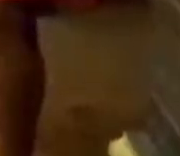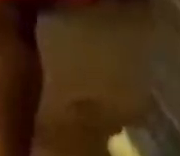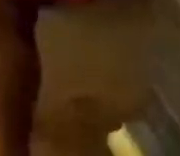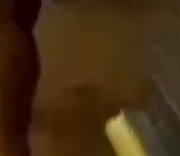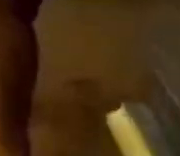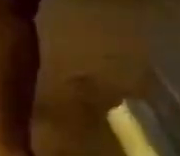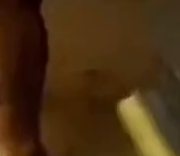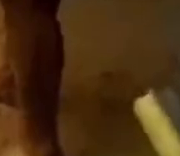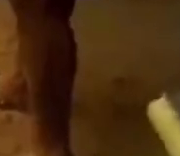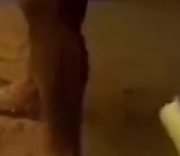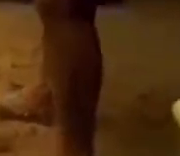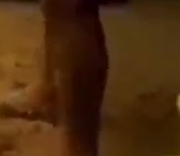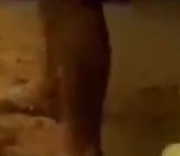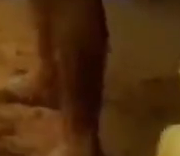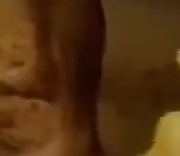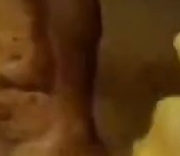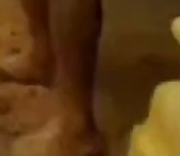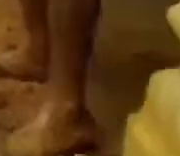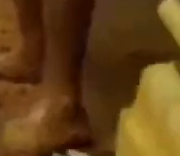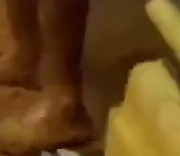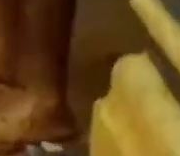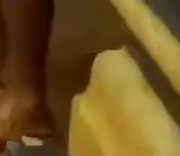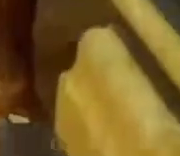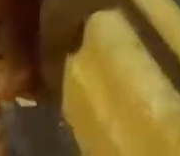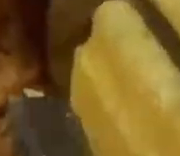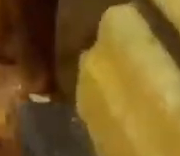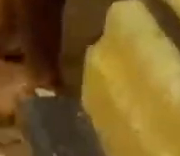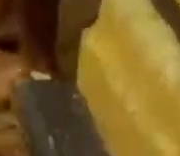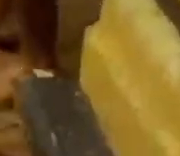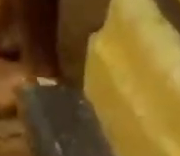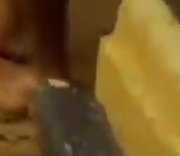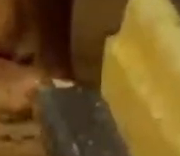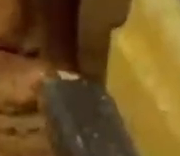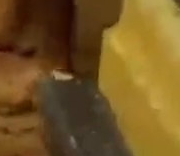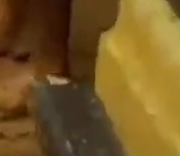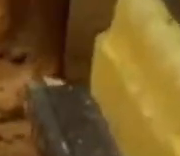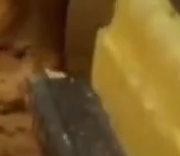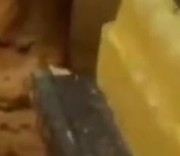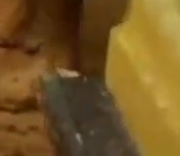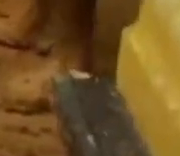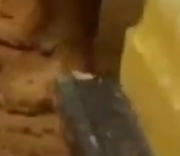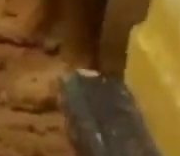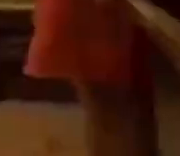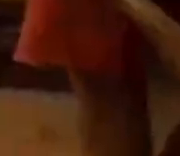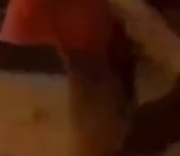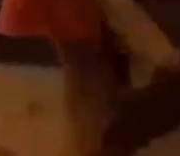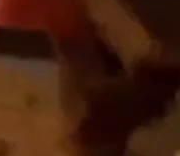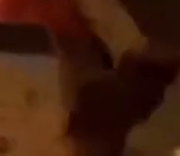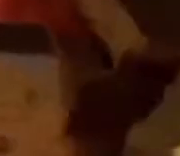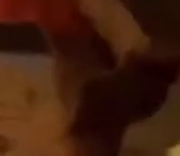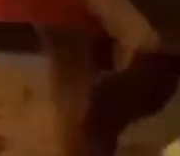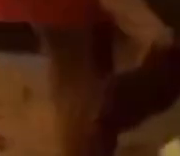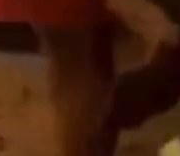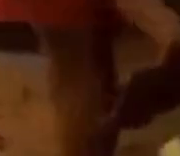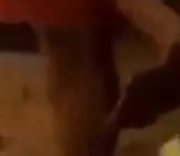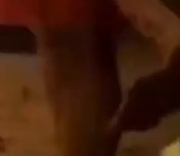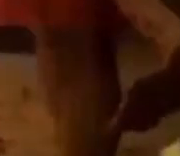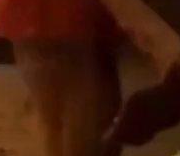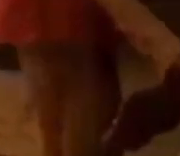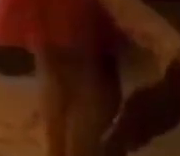Karenanya, selain kerjasama langsung dengan banyak pihak atau sesama relawan di lokasi kejadian bencana,